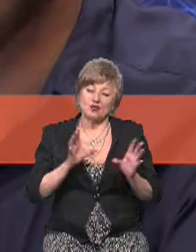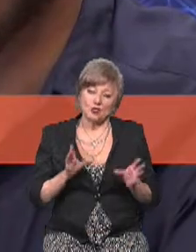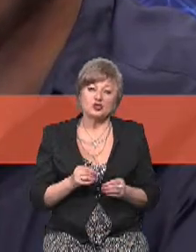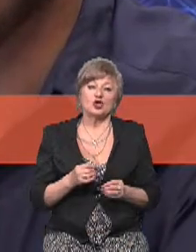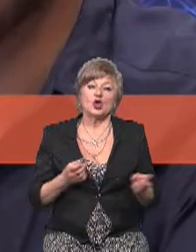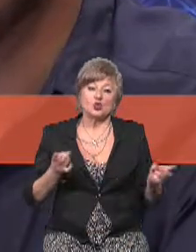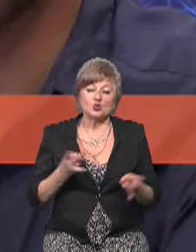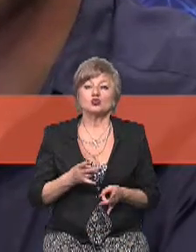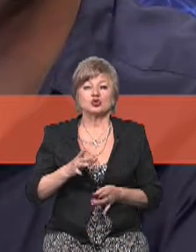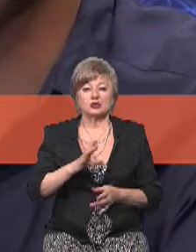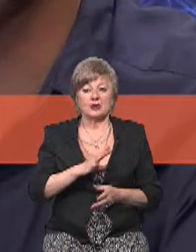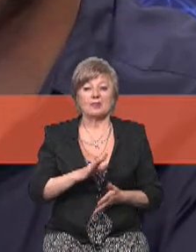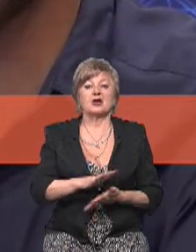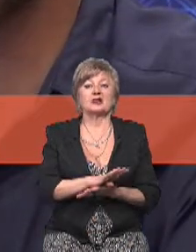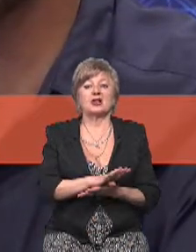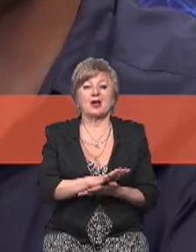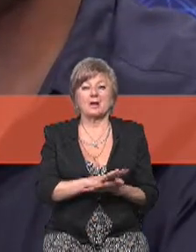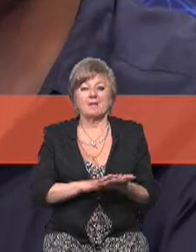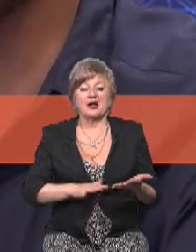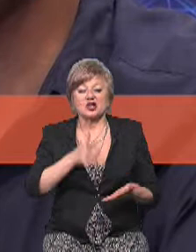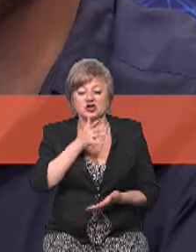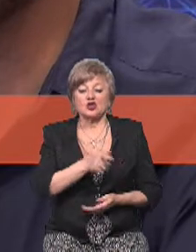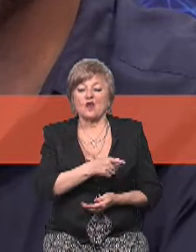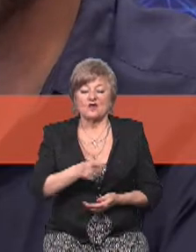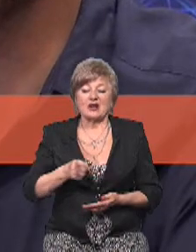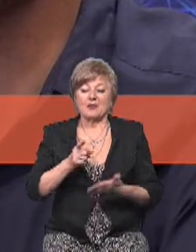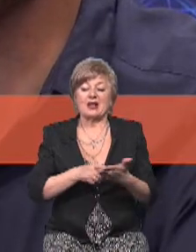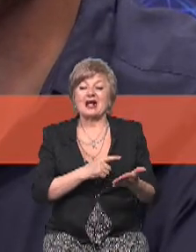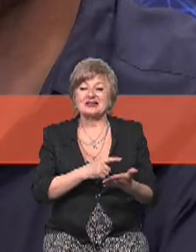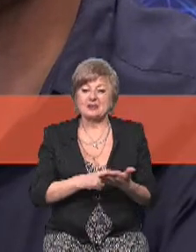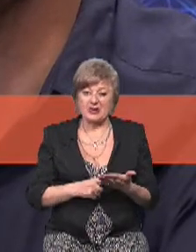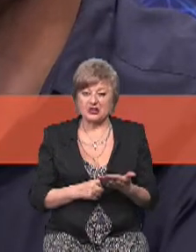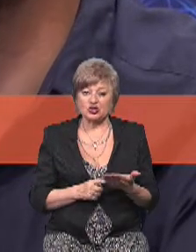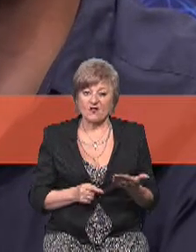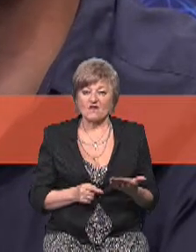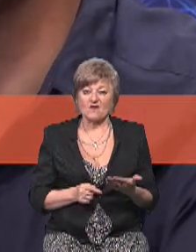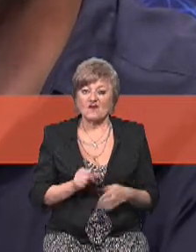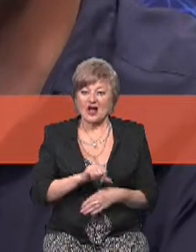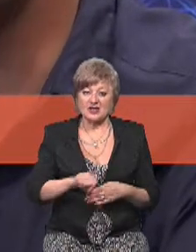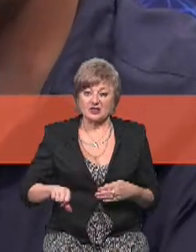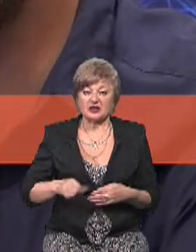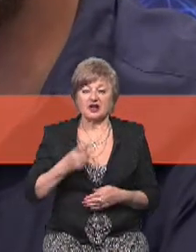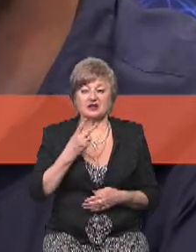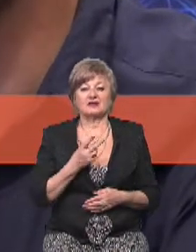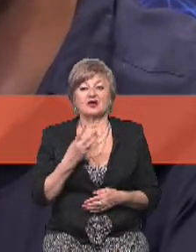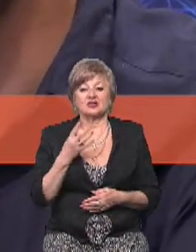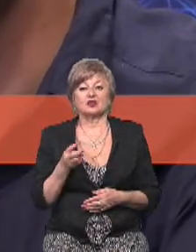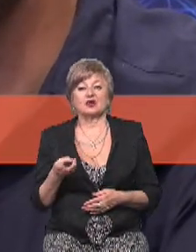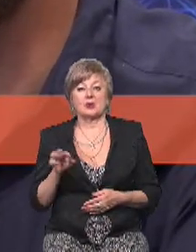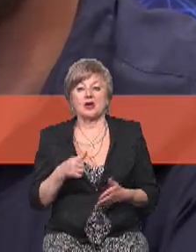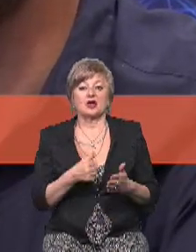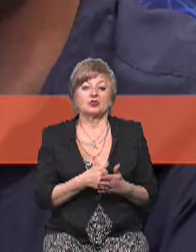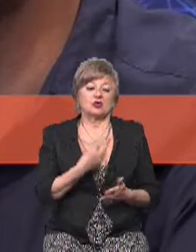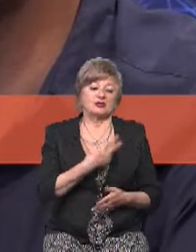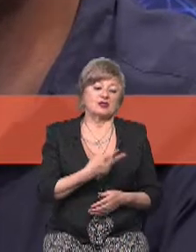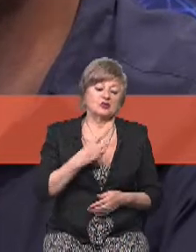було продовжувати термін розмитнення, який продовжували, якщо я правильно пам'ятаю, з 24 травня по 22